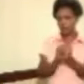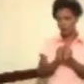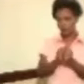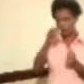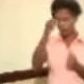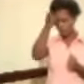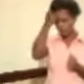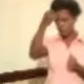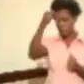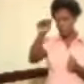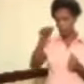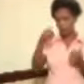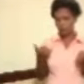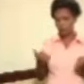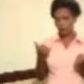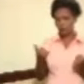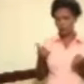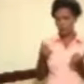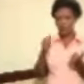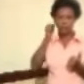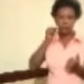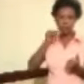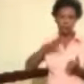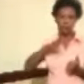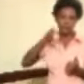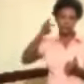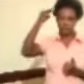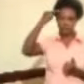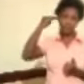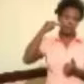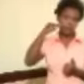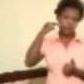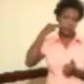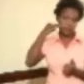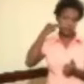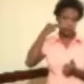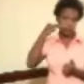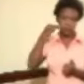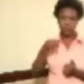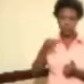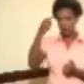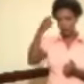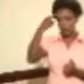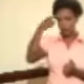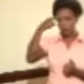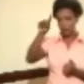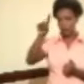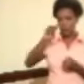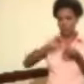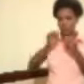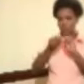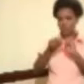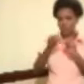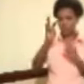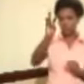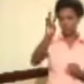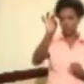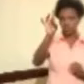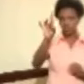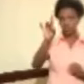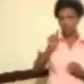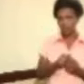Nous pourrons rappeler que Mme Mirlande Maniga, c'est candidat et numéro 68